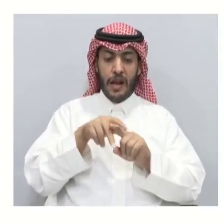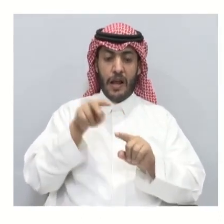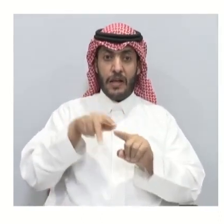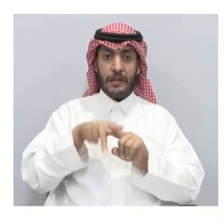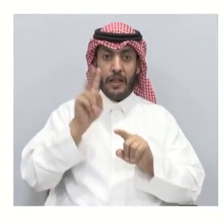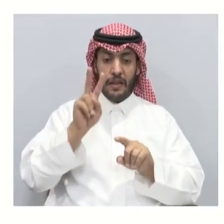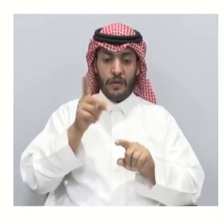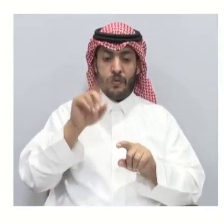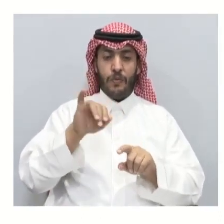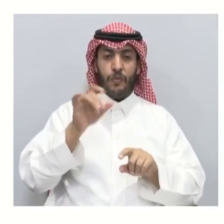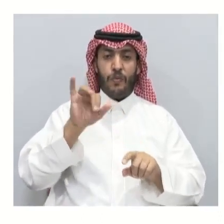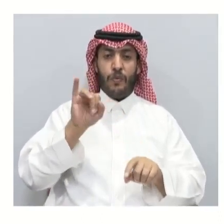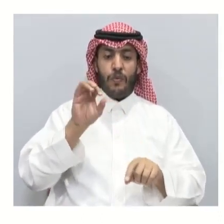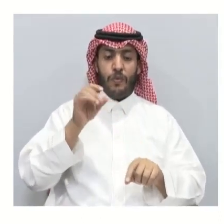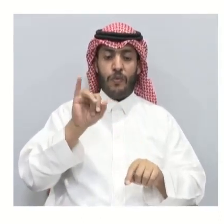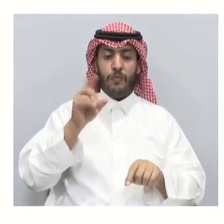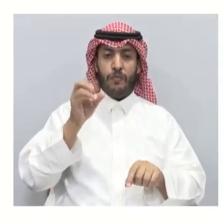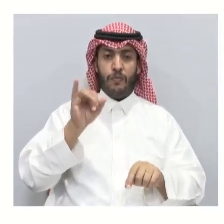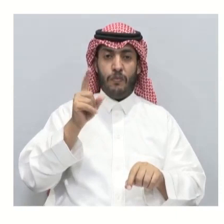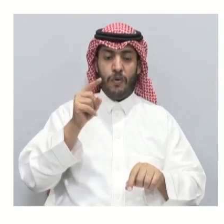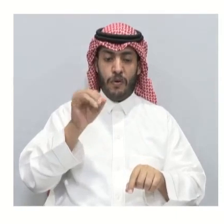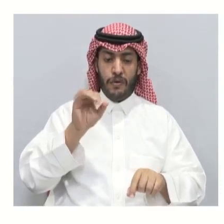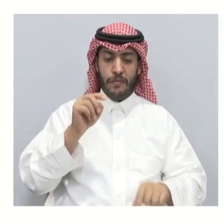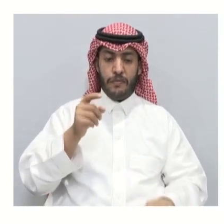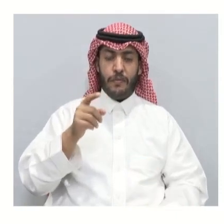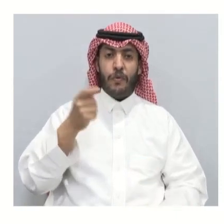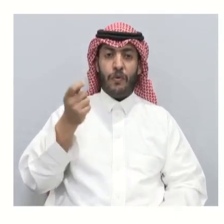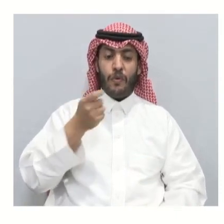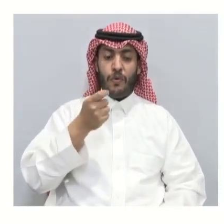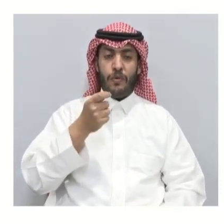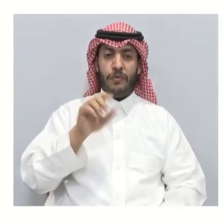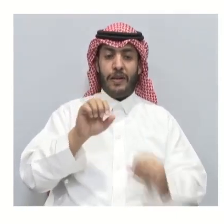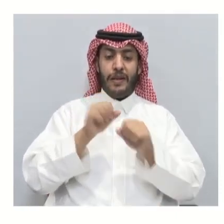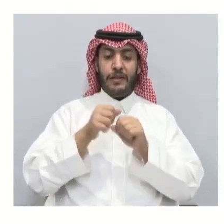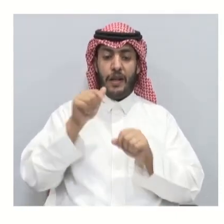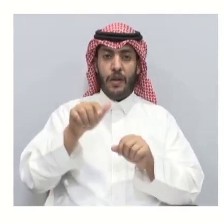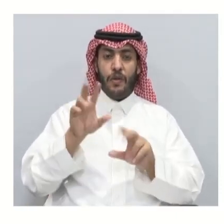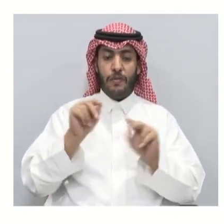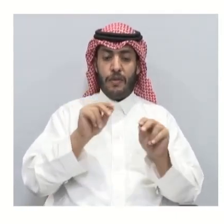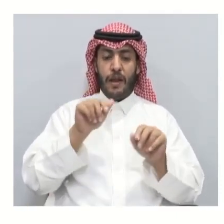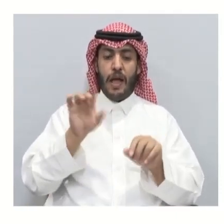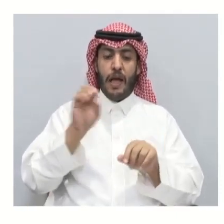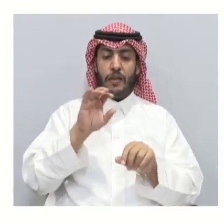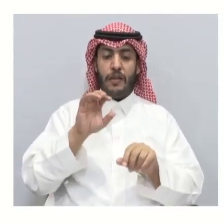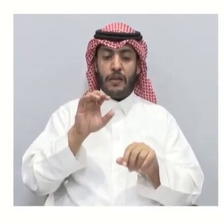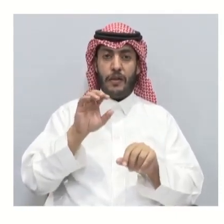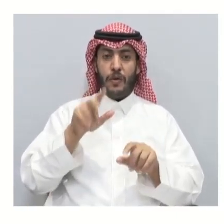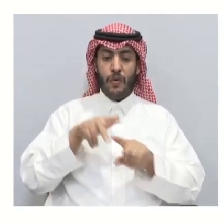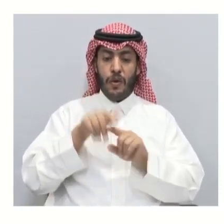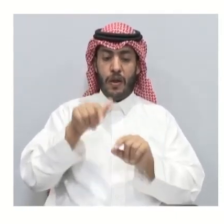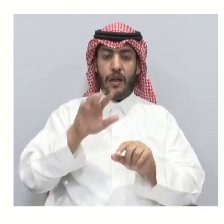مزرعه حصنان ومهر بارك الله فيكم اكتب الكسر الذي يمثل عدد الخيول